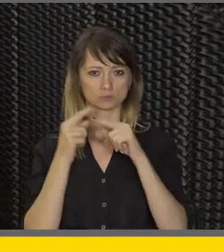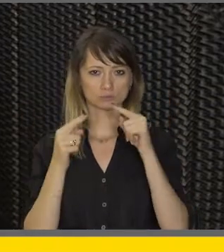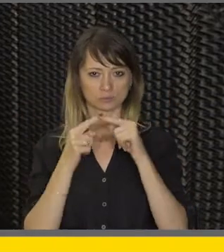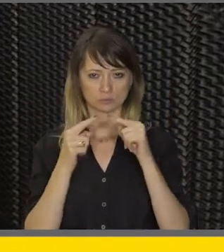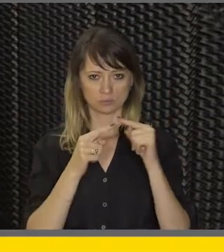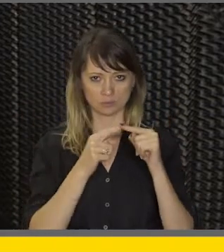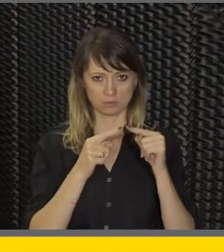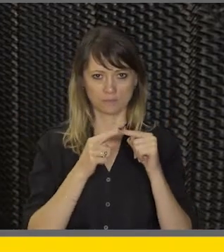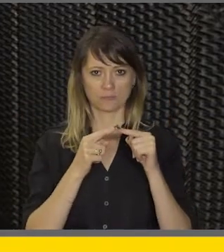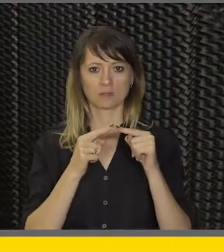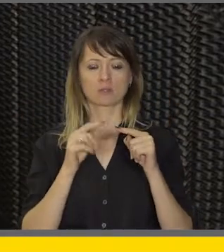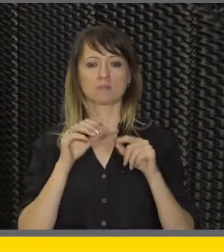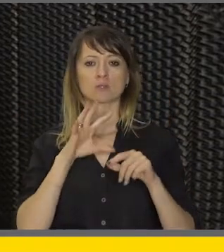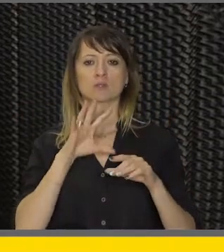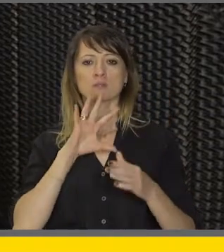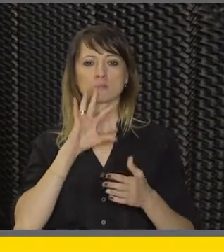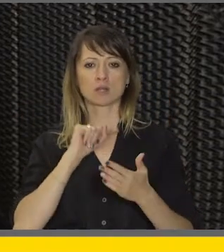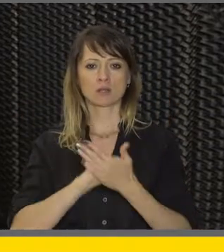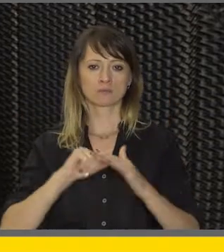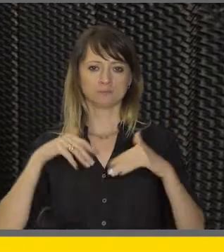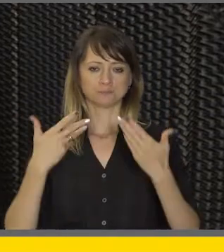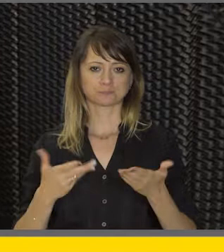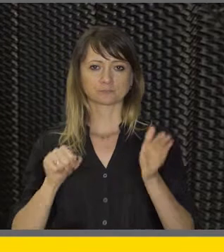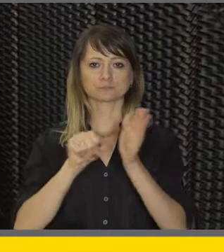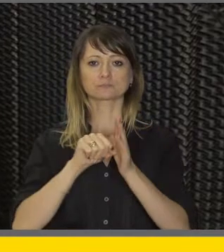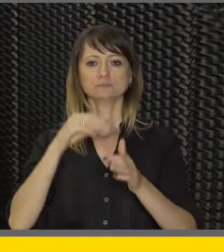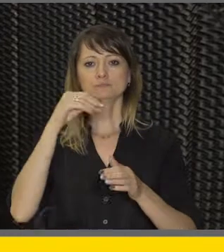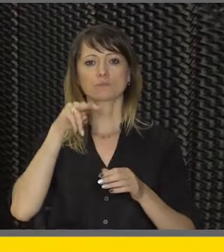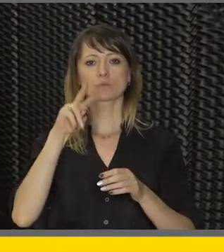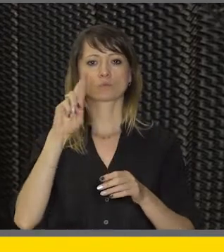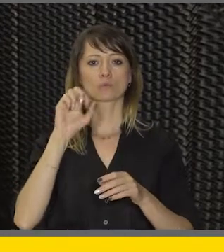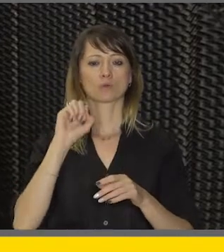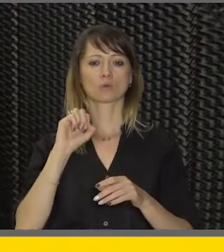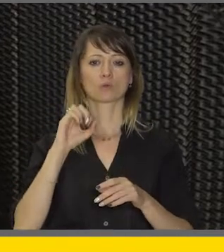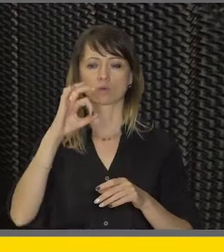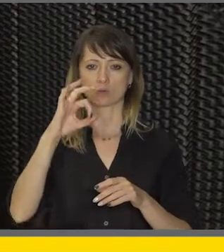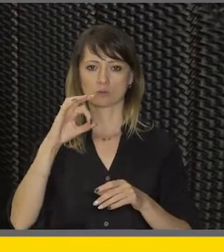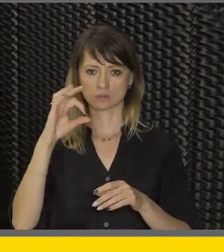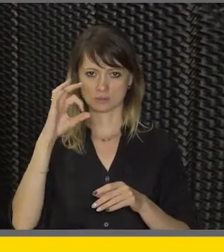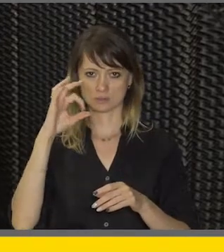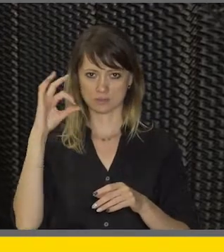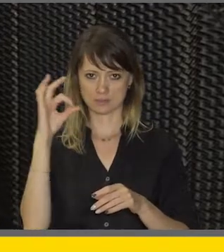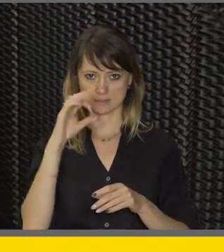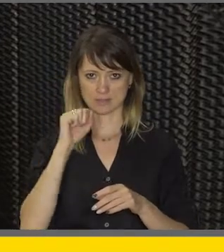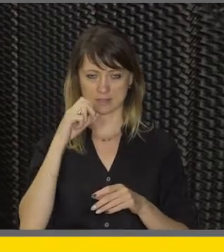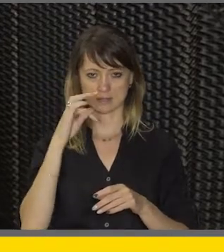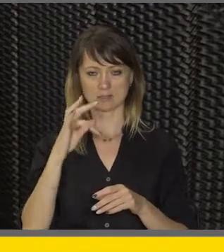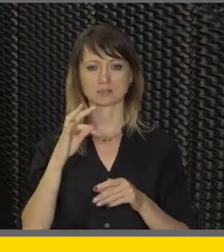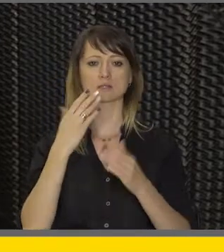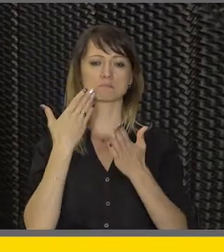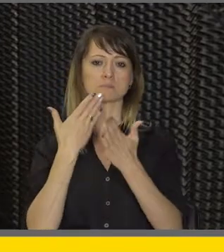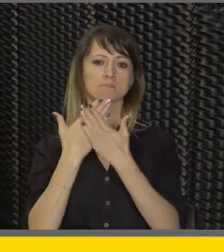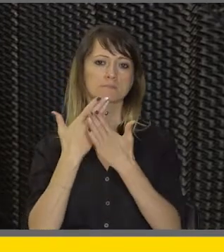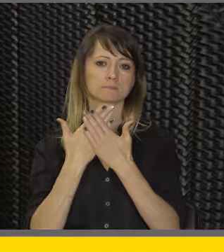zbiera je dlatego, że musi sprawozdawać do Eurostatu. Mamy taki podział jakby w tym momencie obszarów, w których znajdują się informacje o